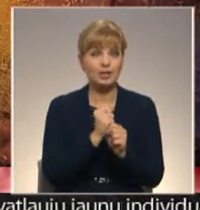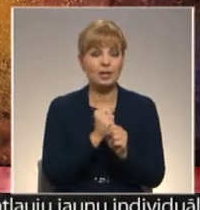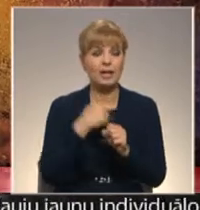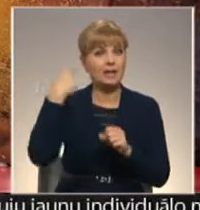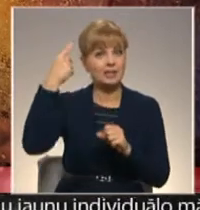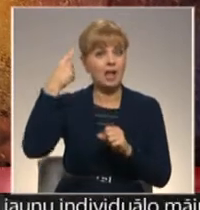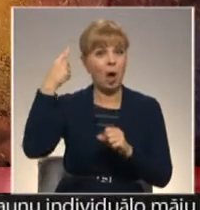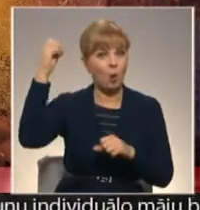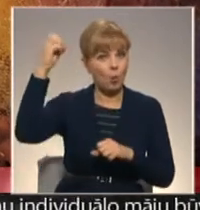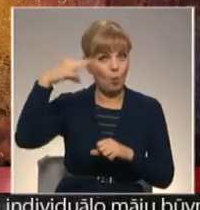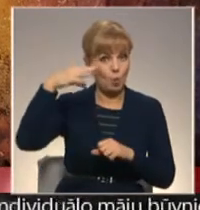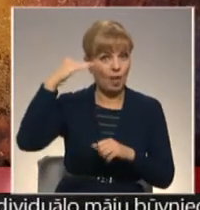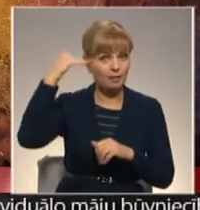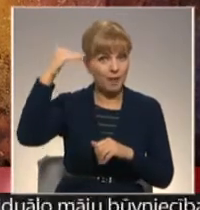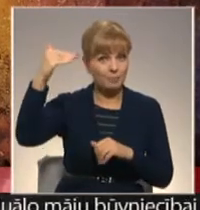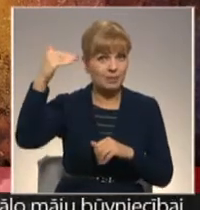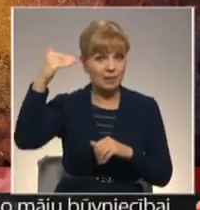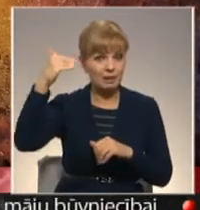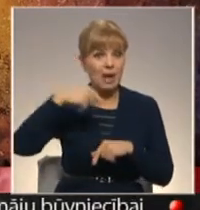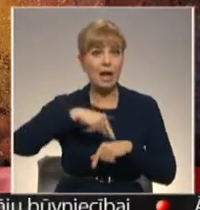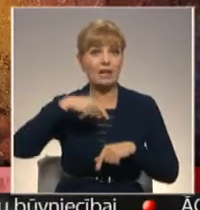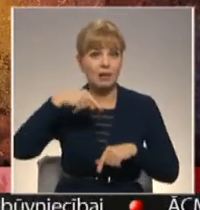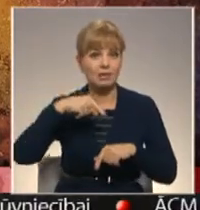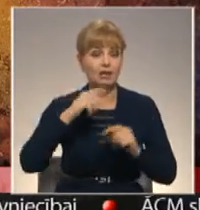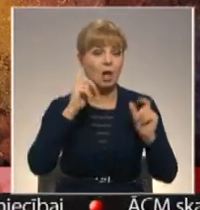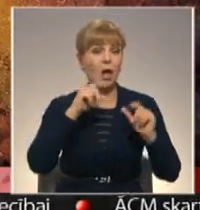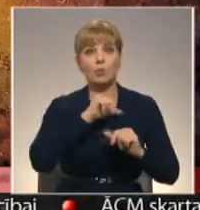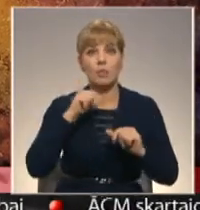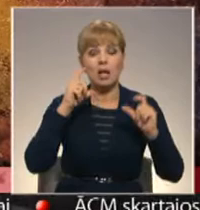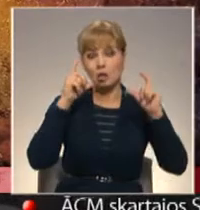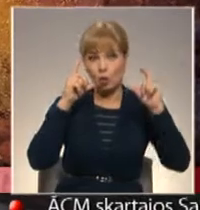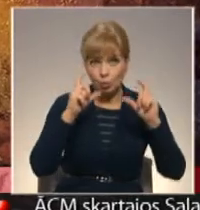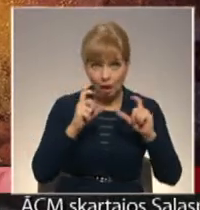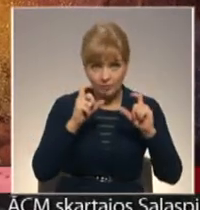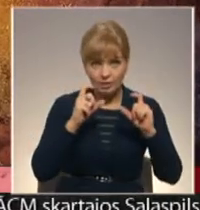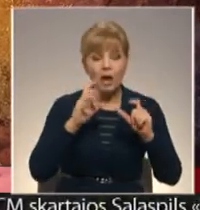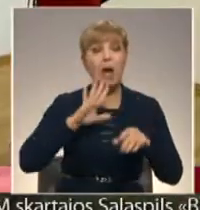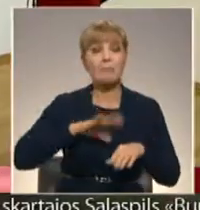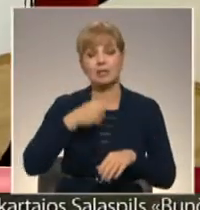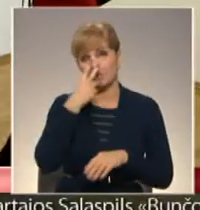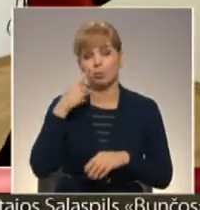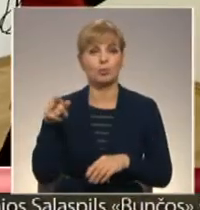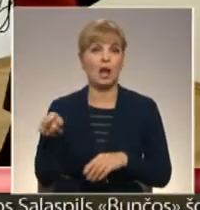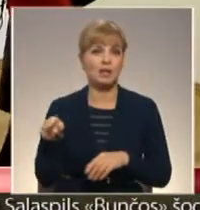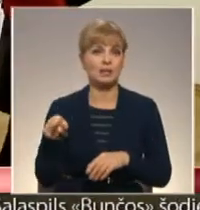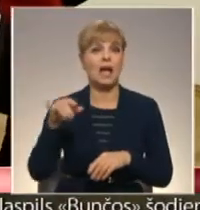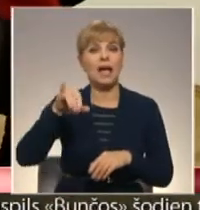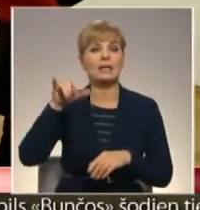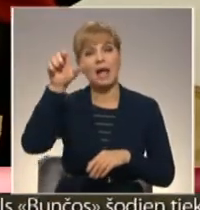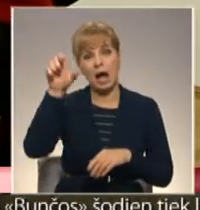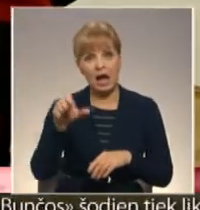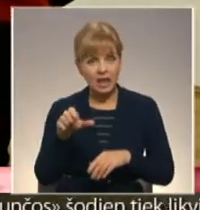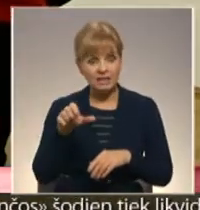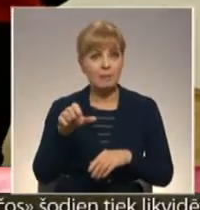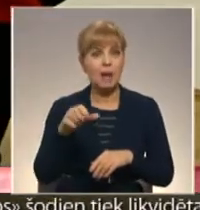un debesu atspulgiem un refleksiem, ja, un kad tu nofotografēji tos filmiņu, tad tu tikai redzi, kas nāc ārā. Jāņu Valdemāra